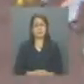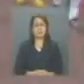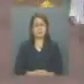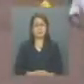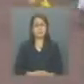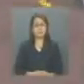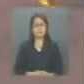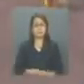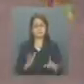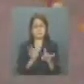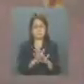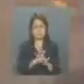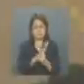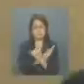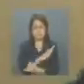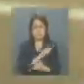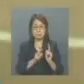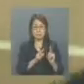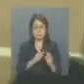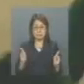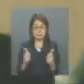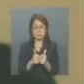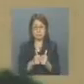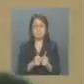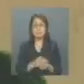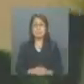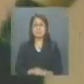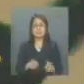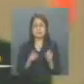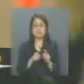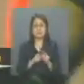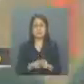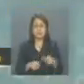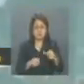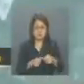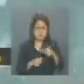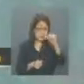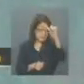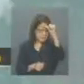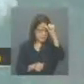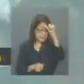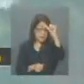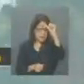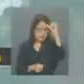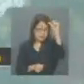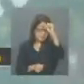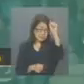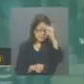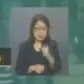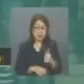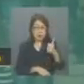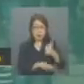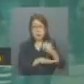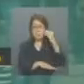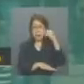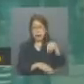ปิดท้ายฟุตบอลต่างประเทศด้วยการแข่งขันฟุตบอลนัดอุ่นเครื่องที่ประเทศอินเดียค่ะอินเดียเจ้าบ้านพบกับทีมเสือใต้บาเยิร์นมิวนิ